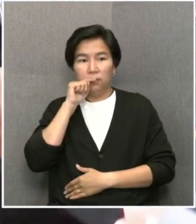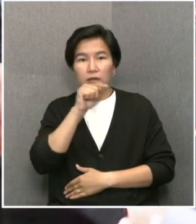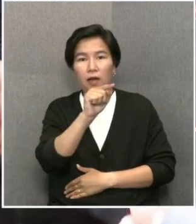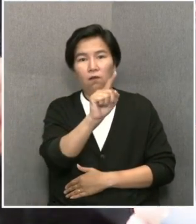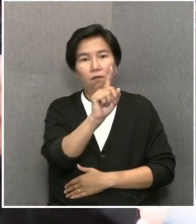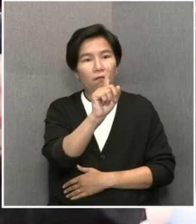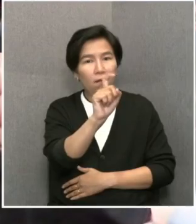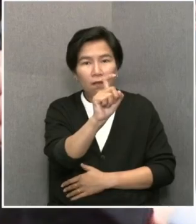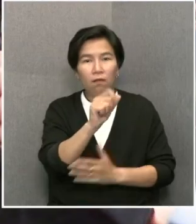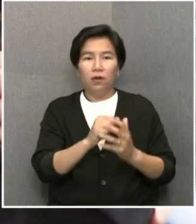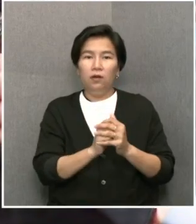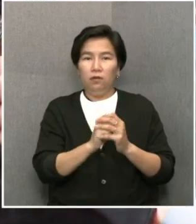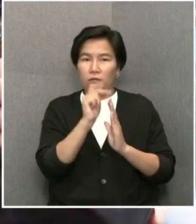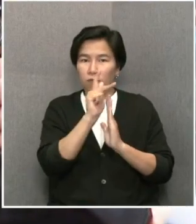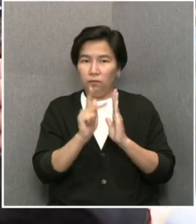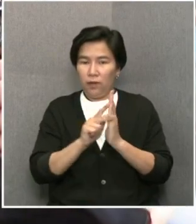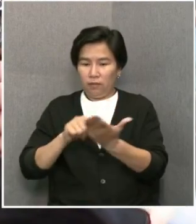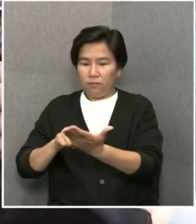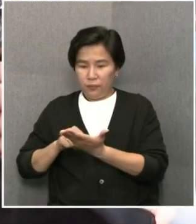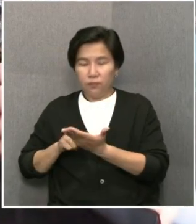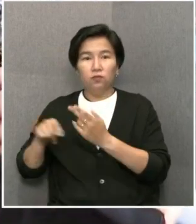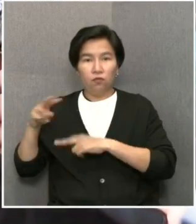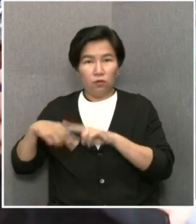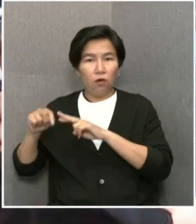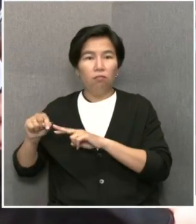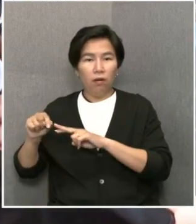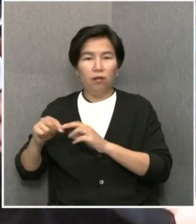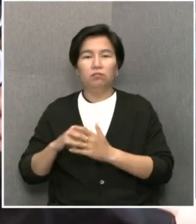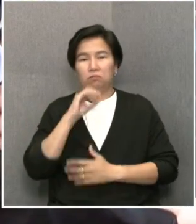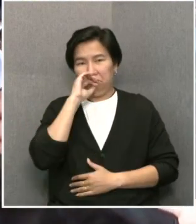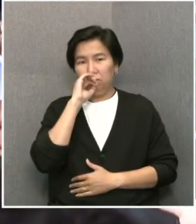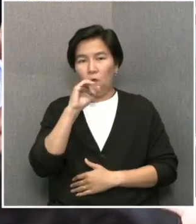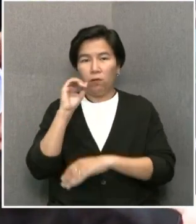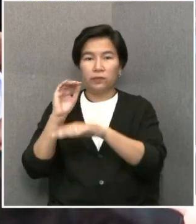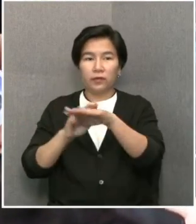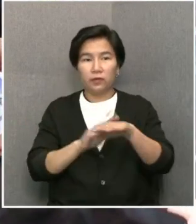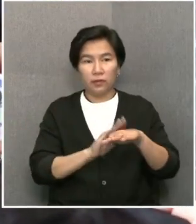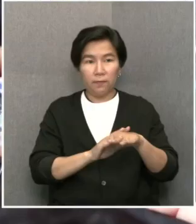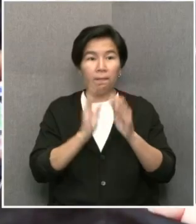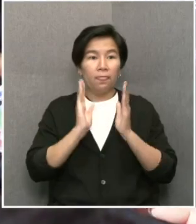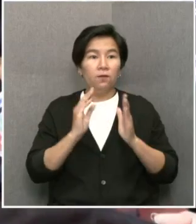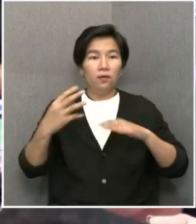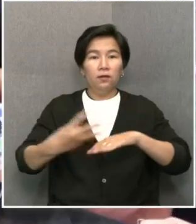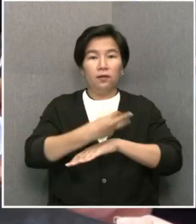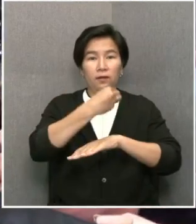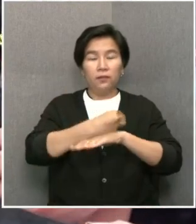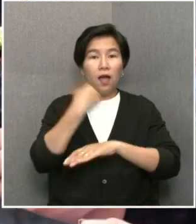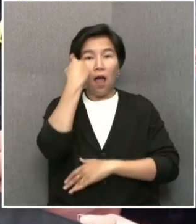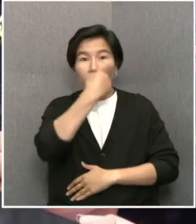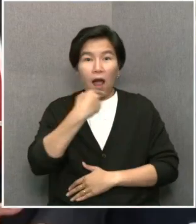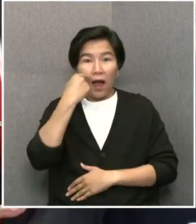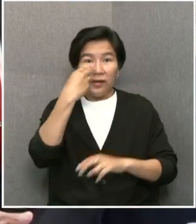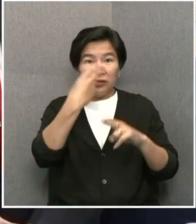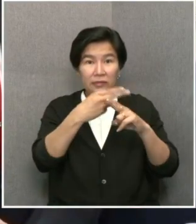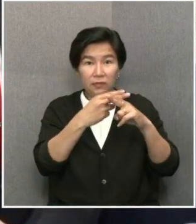ค่ะนายวิษณุเครืองามรองนายกรัฐมนตรีระบุค่ะว่ากรณีหากนักการเมืองใดถูกฟ้องร้องดำเนิน